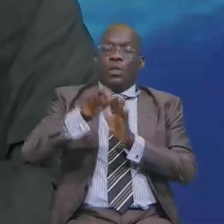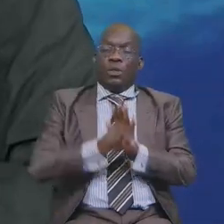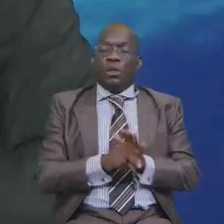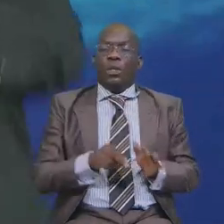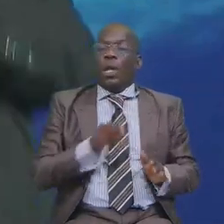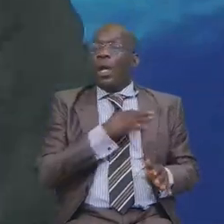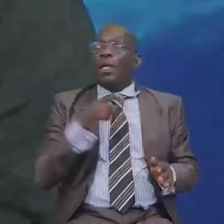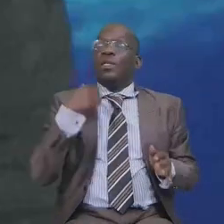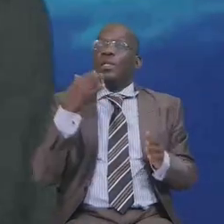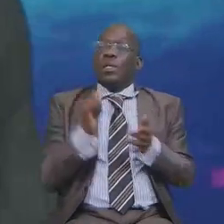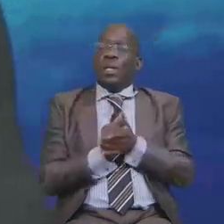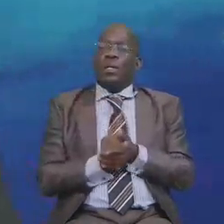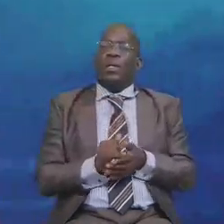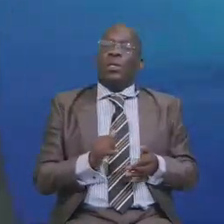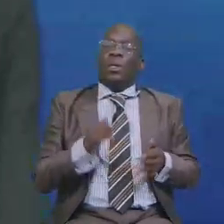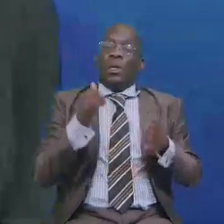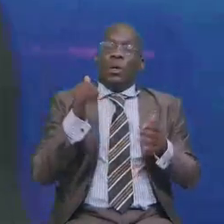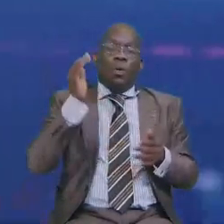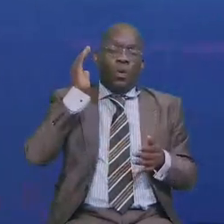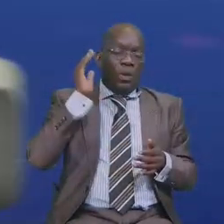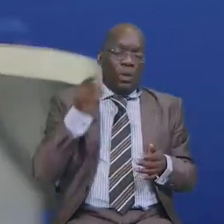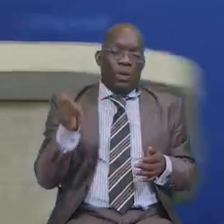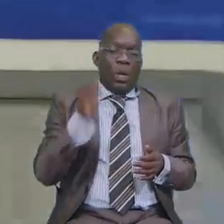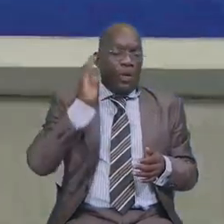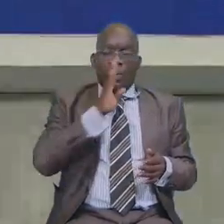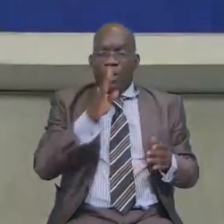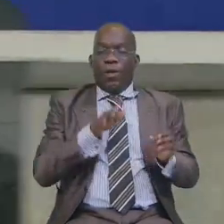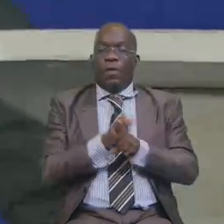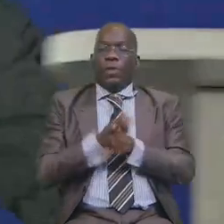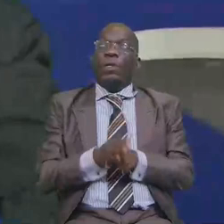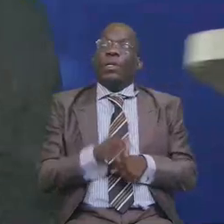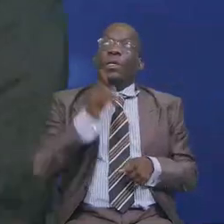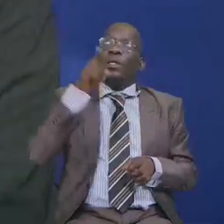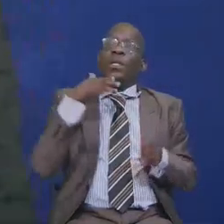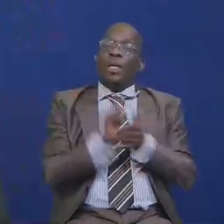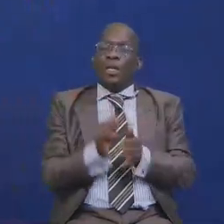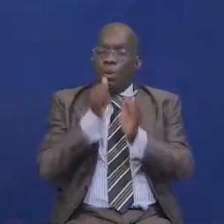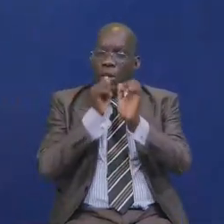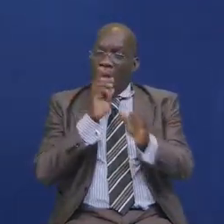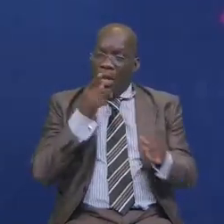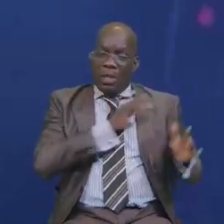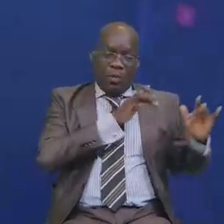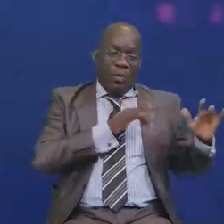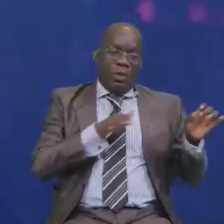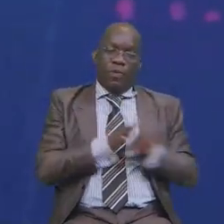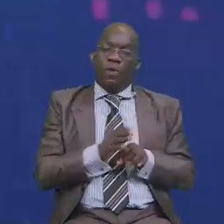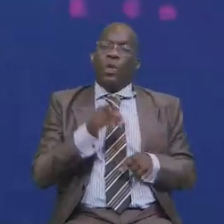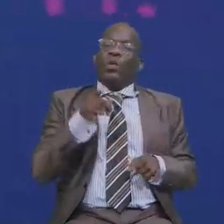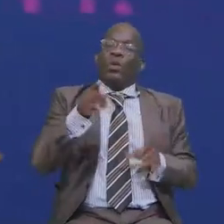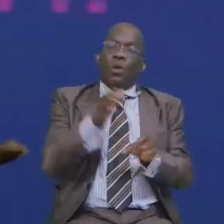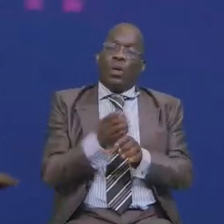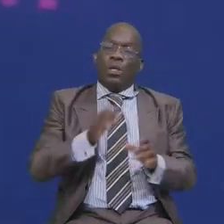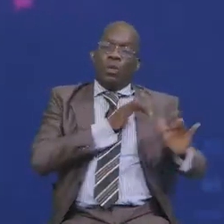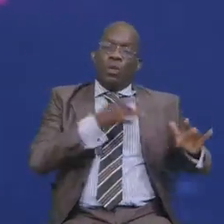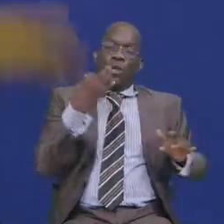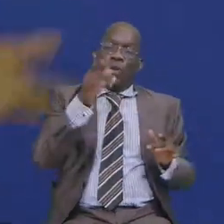vous serez rassasiés, heureux, les miséricordieux. Vous avez la miséricorde de Dieu dans le salut, la miséricorde de